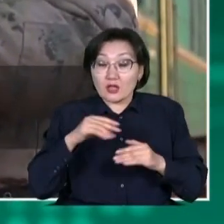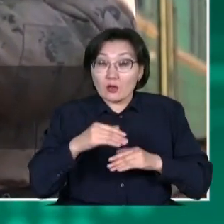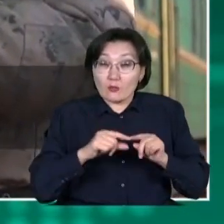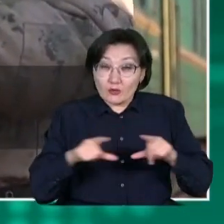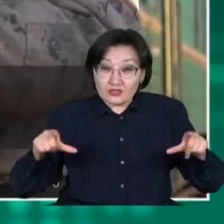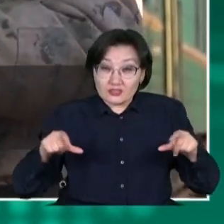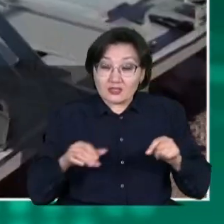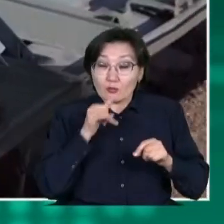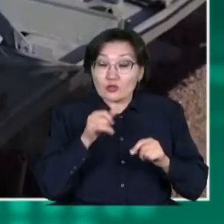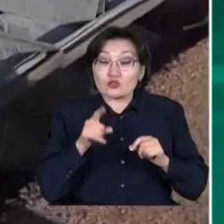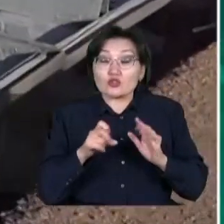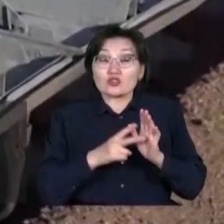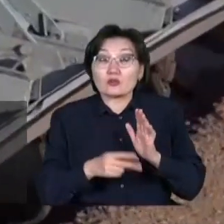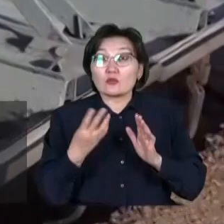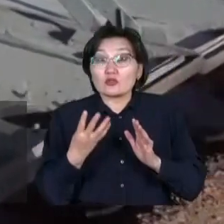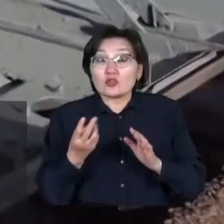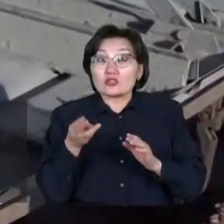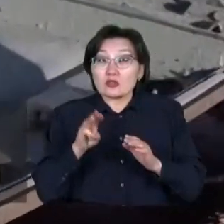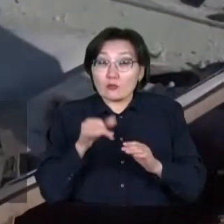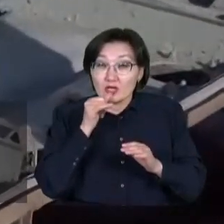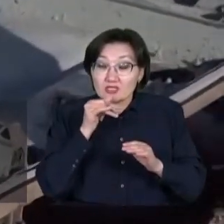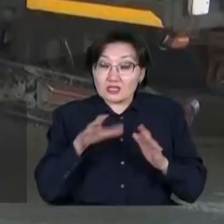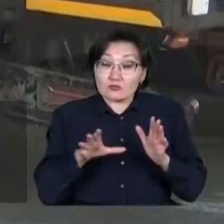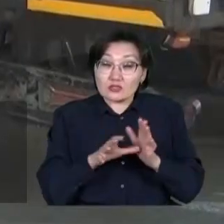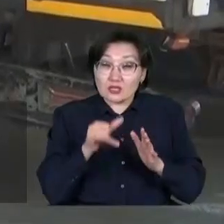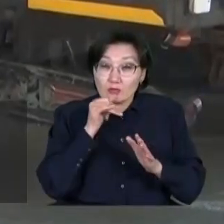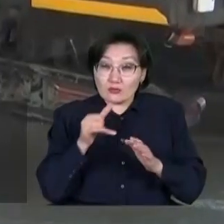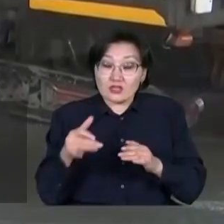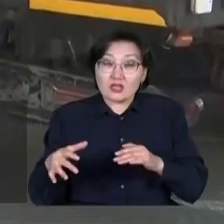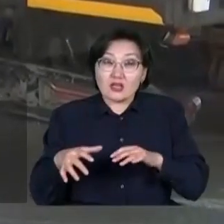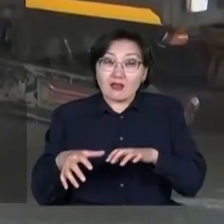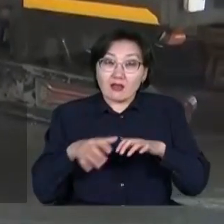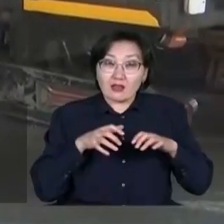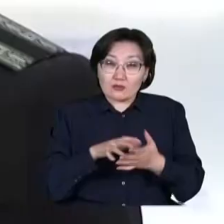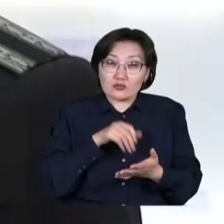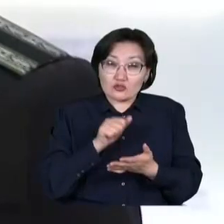темекімен 174 мың дана электронды шылымды айналымнан алып көзін жойды.